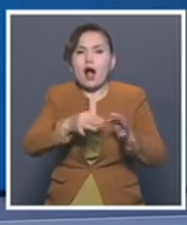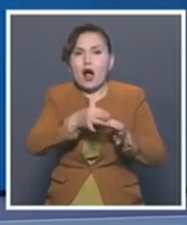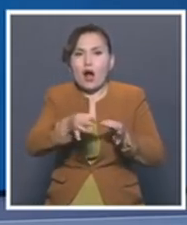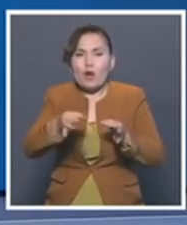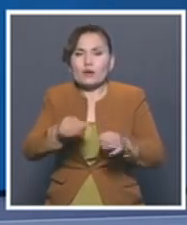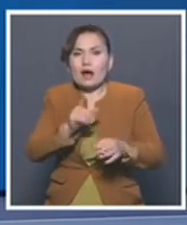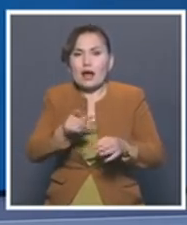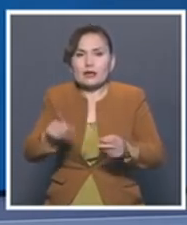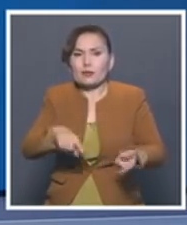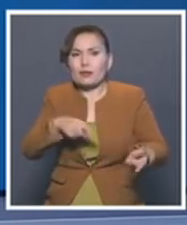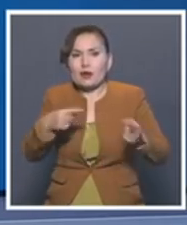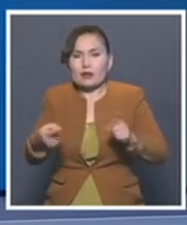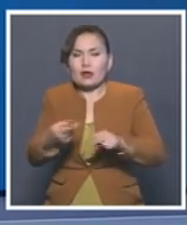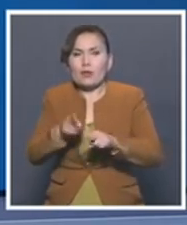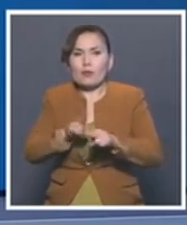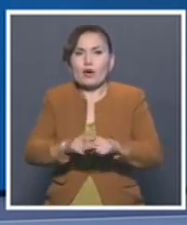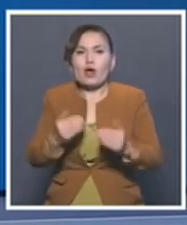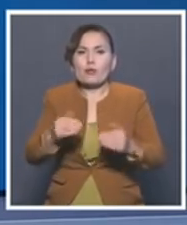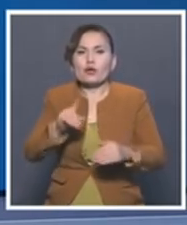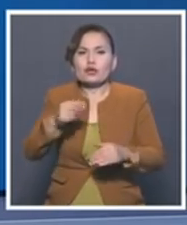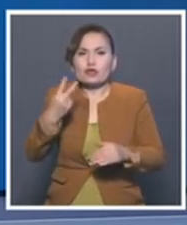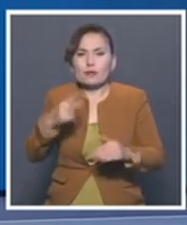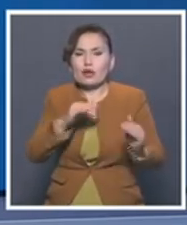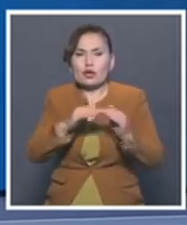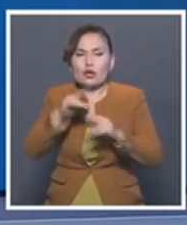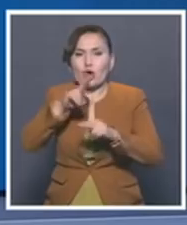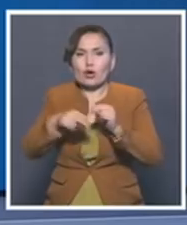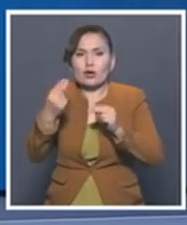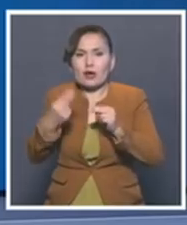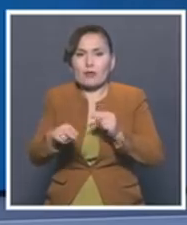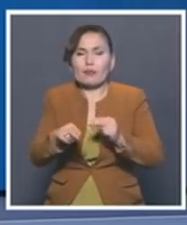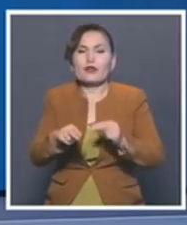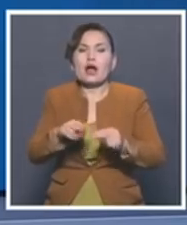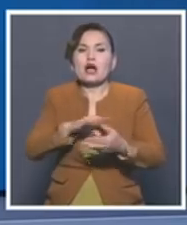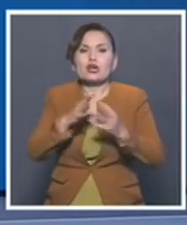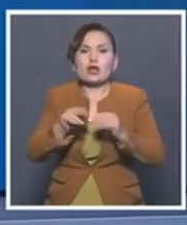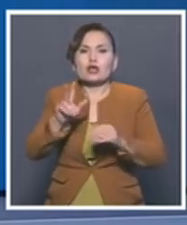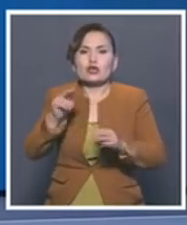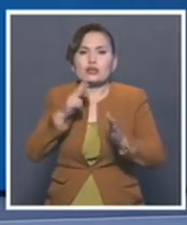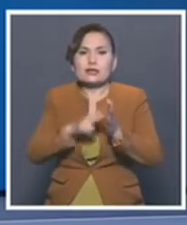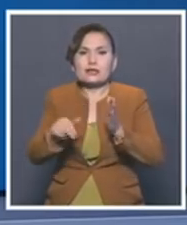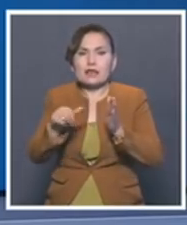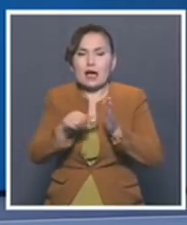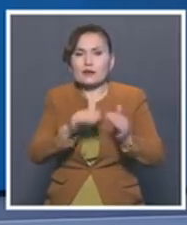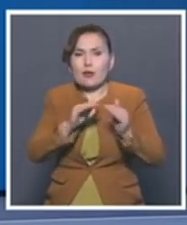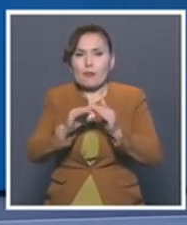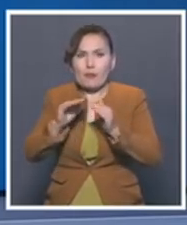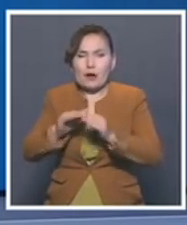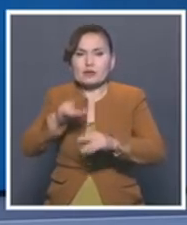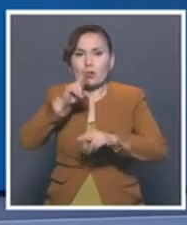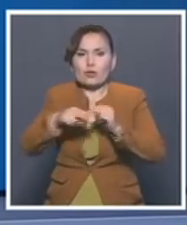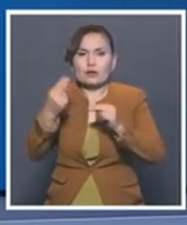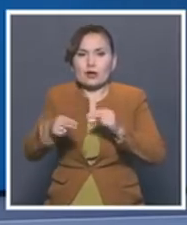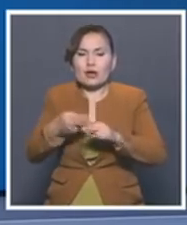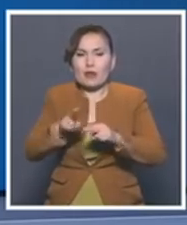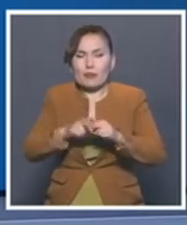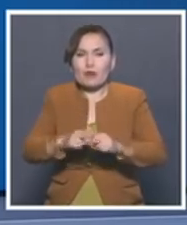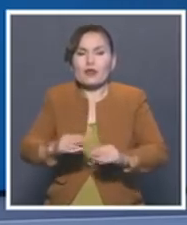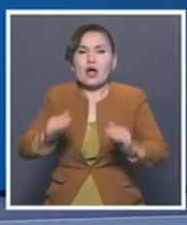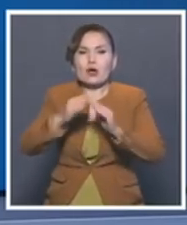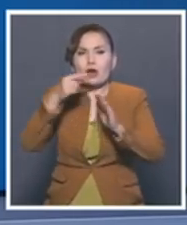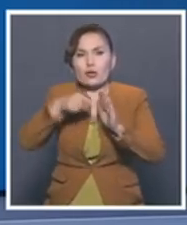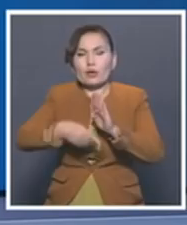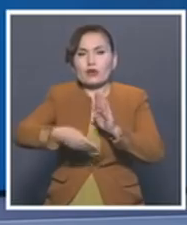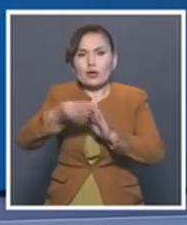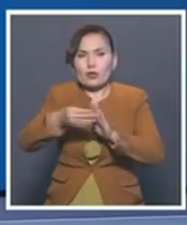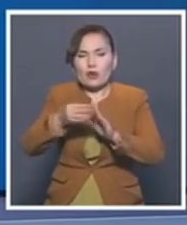қоныстанады. Бүгінде 120 үйдің құрылысы толық аяқталды. Жалпы 386 баспана бой көтерген. Көбінің шатыры жабылып, ішкі әрлеу ғана